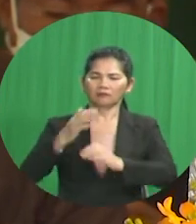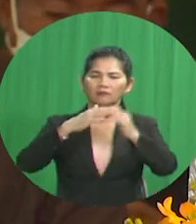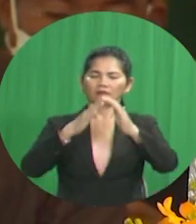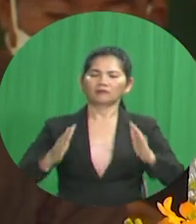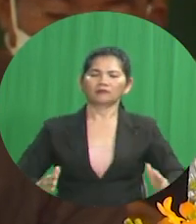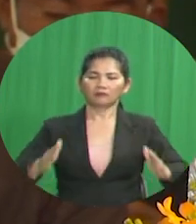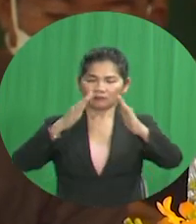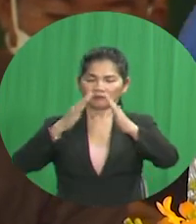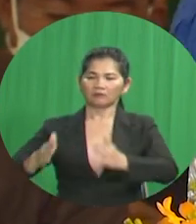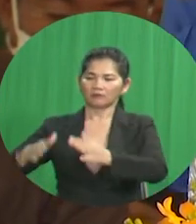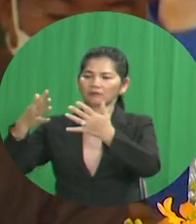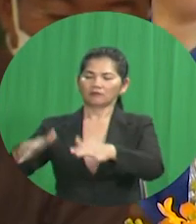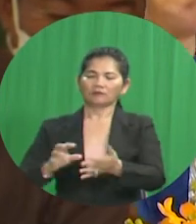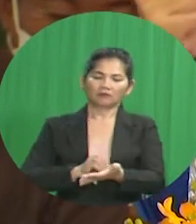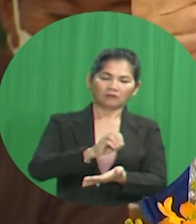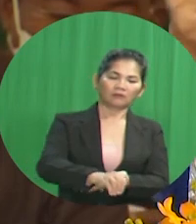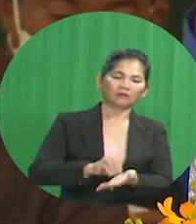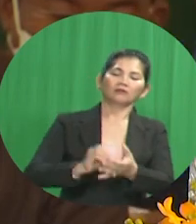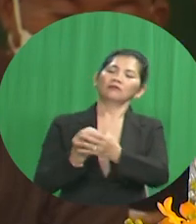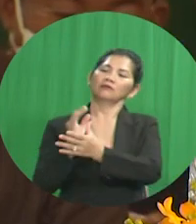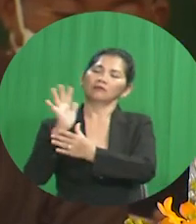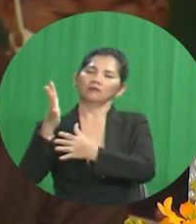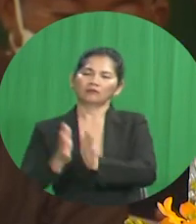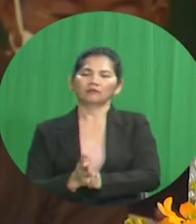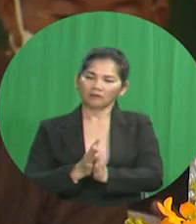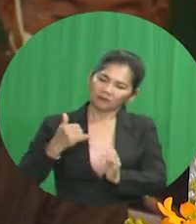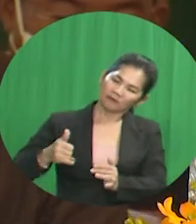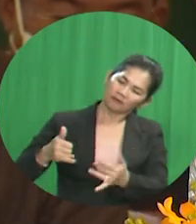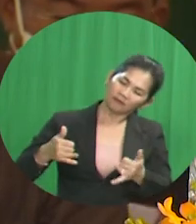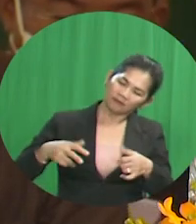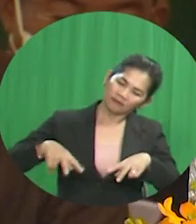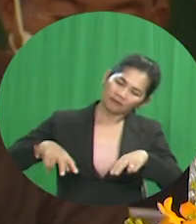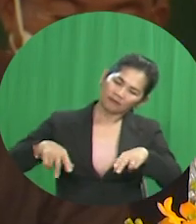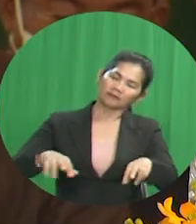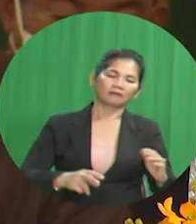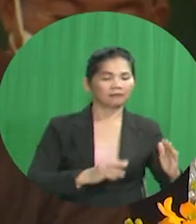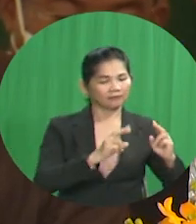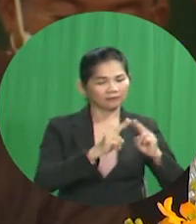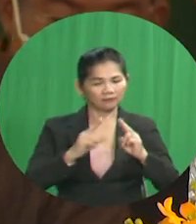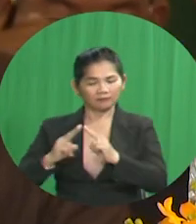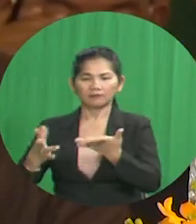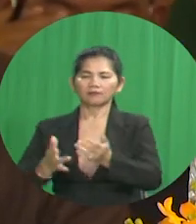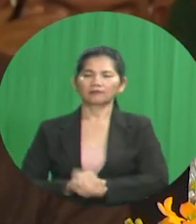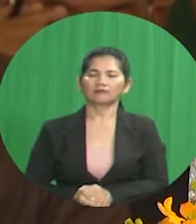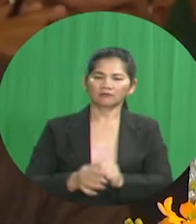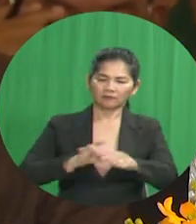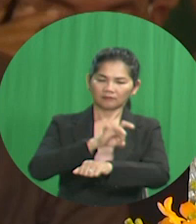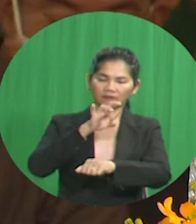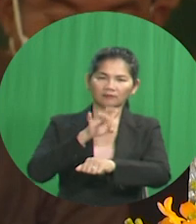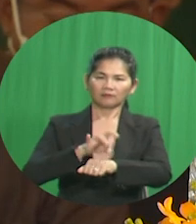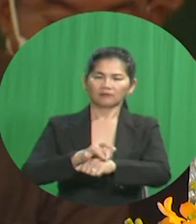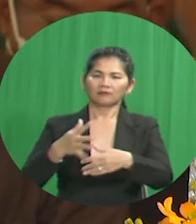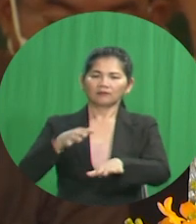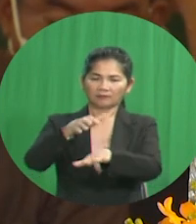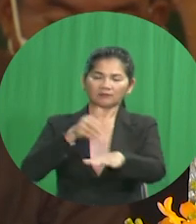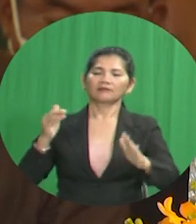ផ្ទះដាប់ដុយហើយខ្ញុំនឹងដើរមើលតាមភូមិនឹងហើយពេលហ្នឹងហៅ